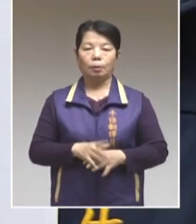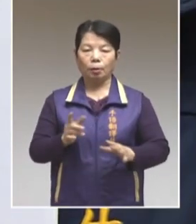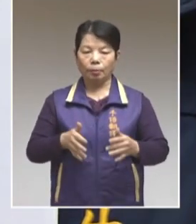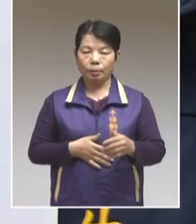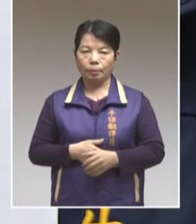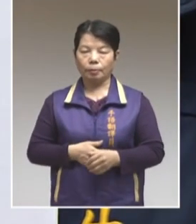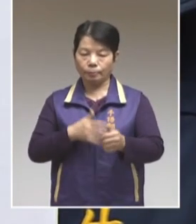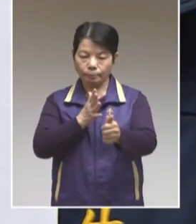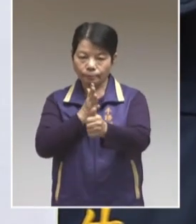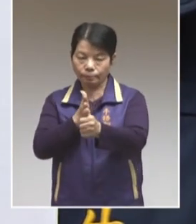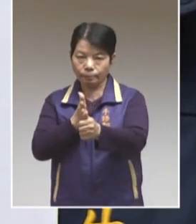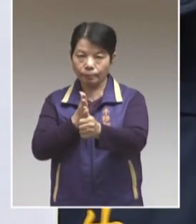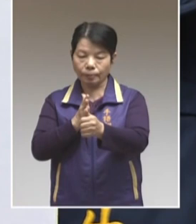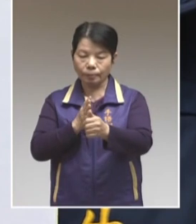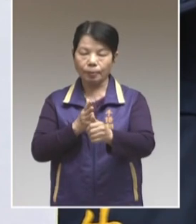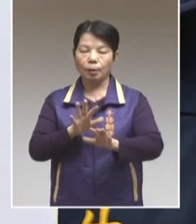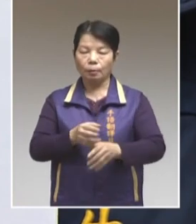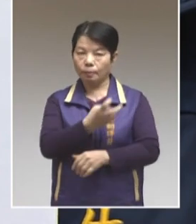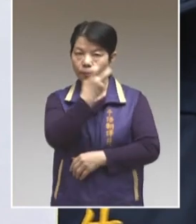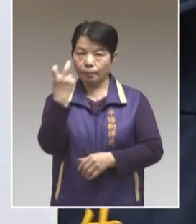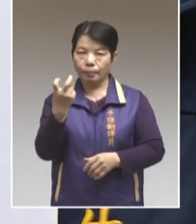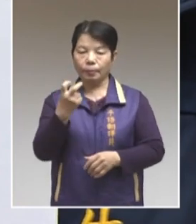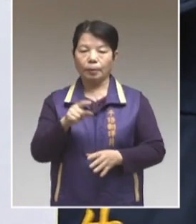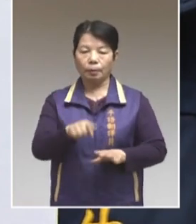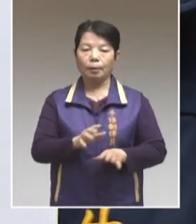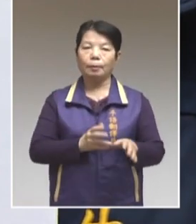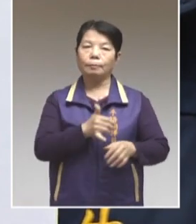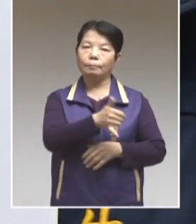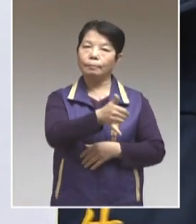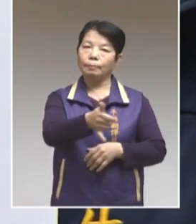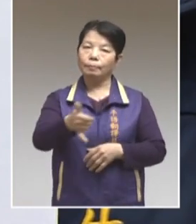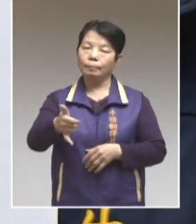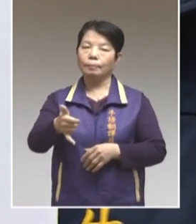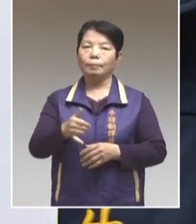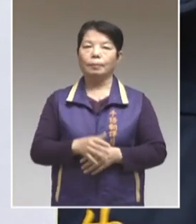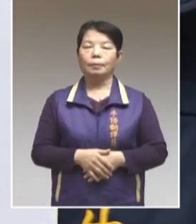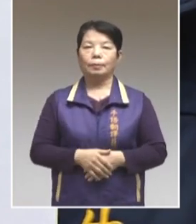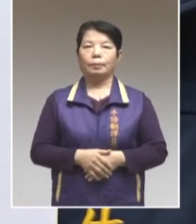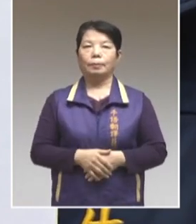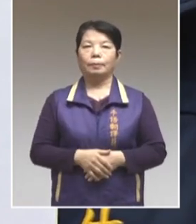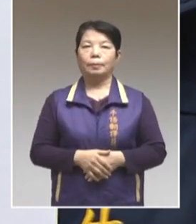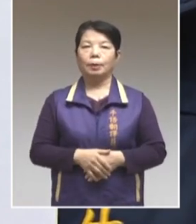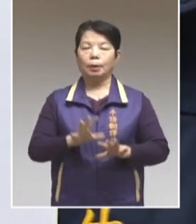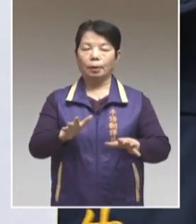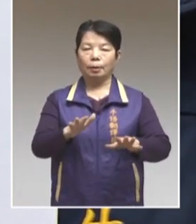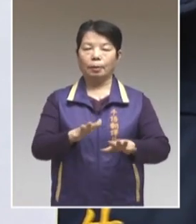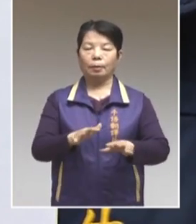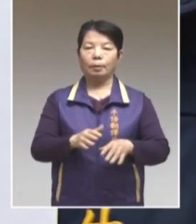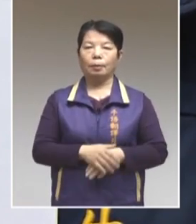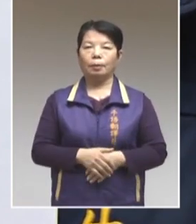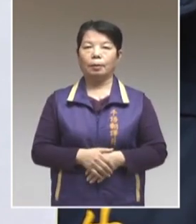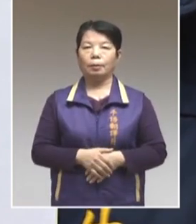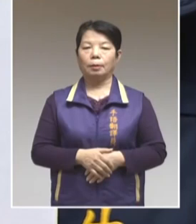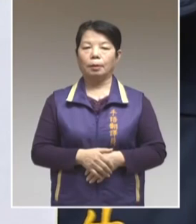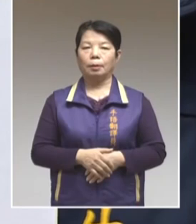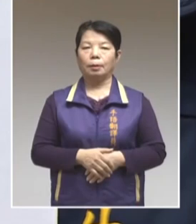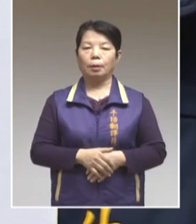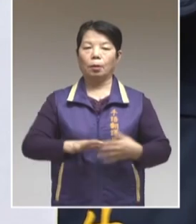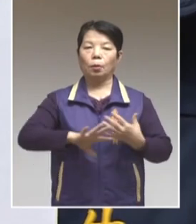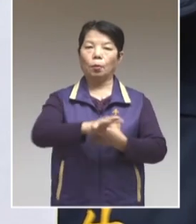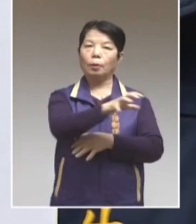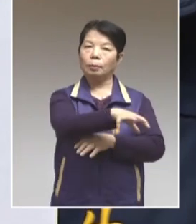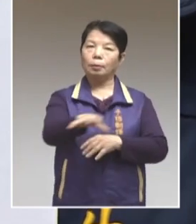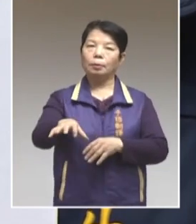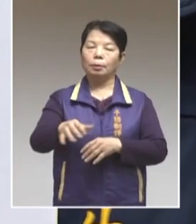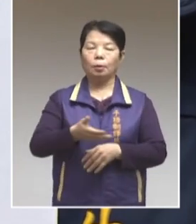调的过程当中，我们发现。它的足迹，有到目前已知的高风险的一个外县市这个部分停